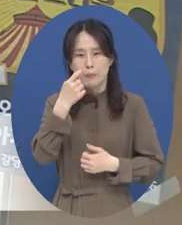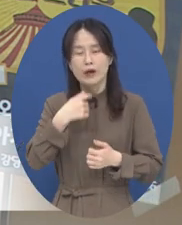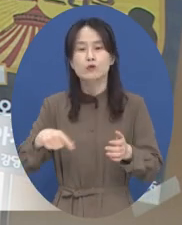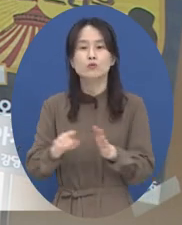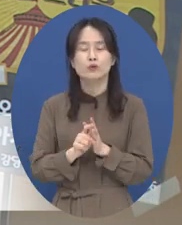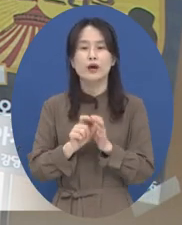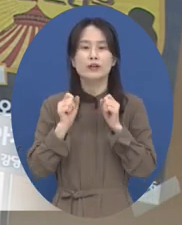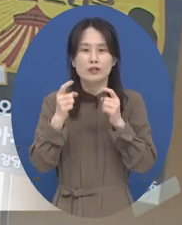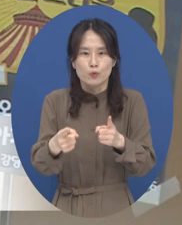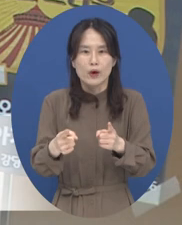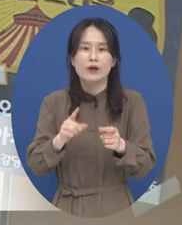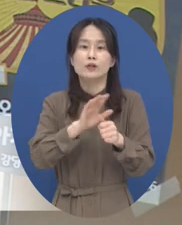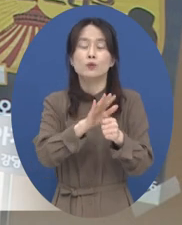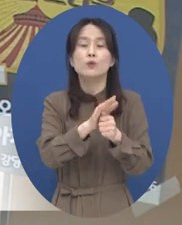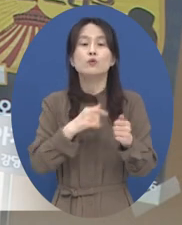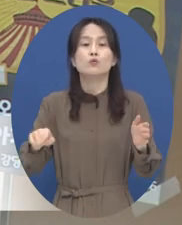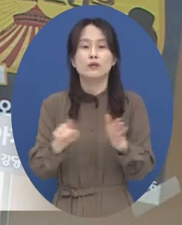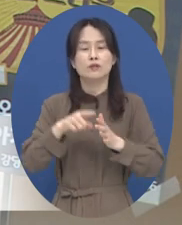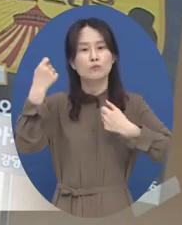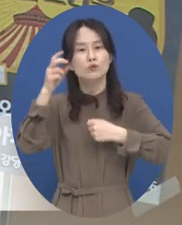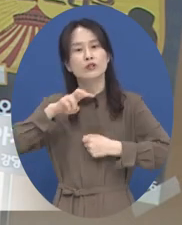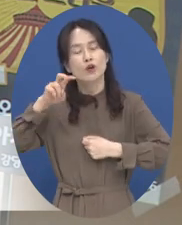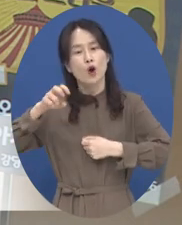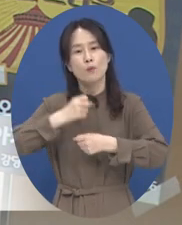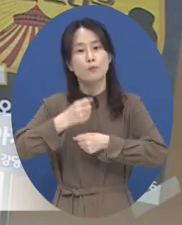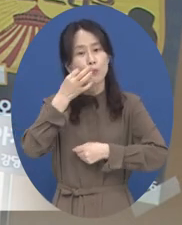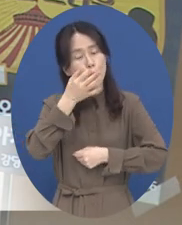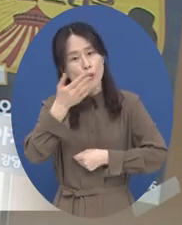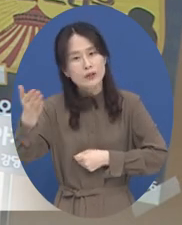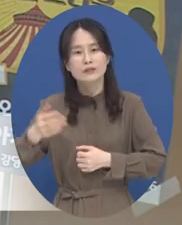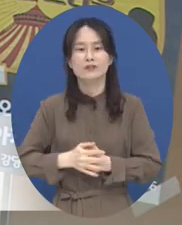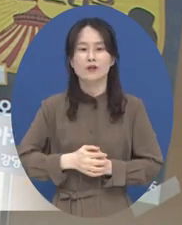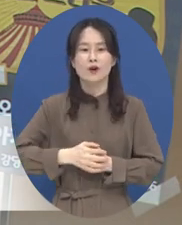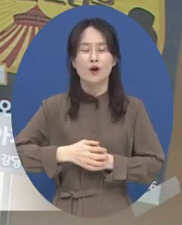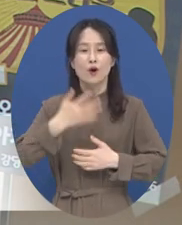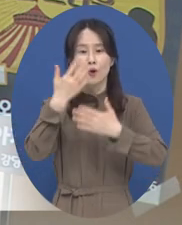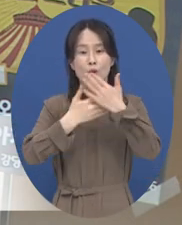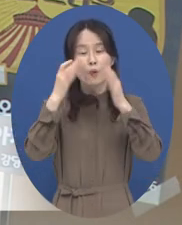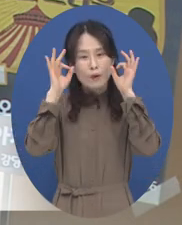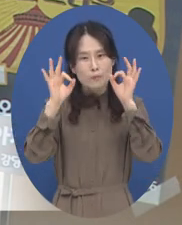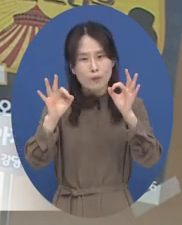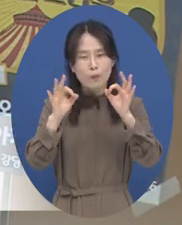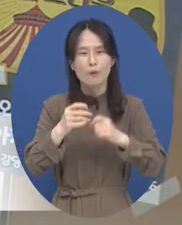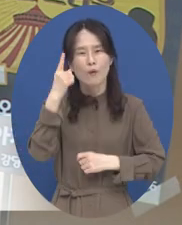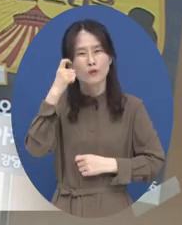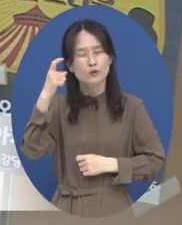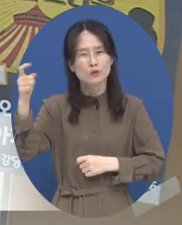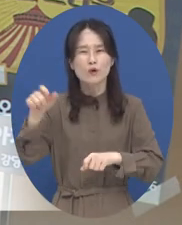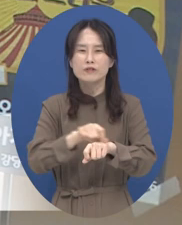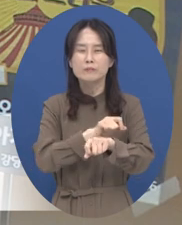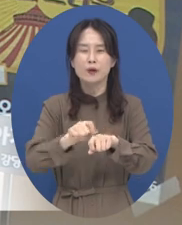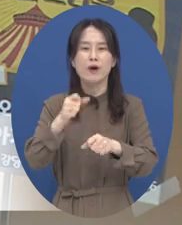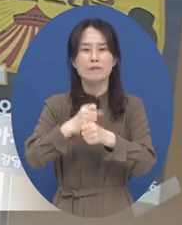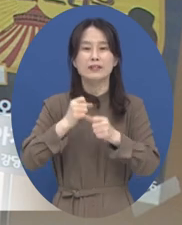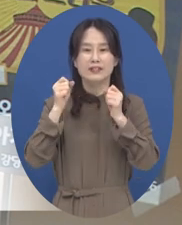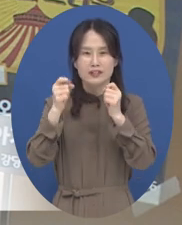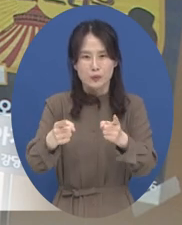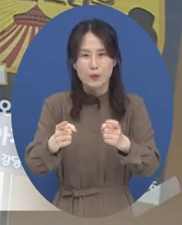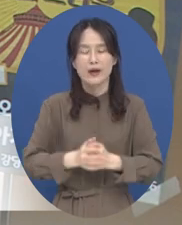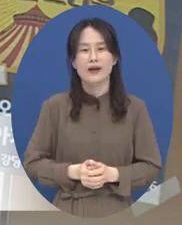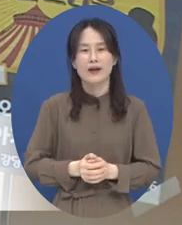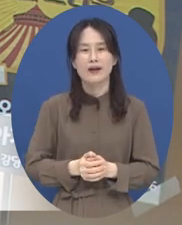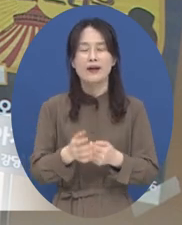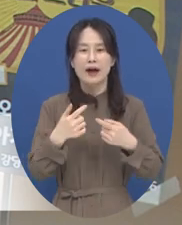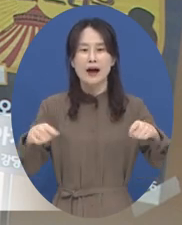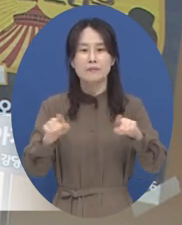찾아가는 영어 뮤지컬을 제작했습니다. 뮤지컬 상황에 빠져들어 영어를 익히고 특별한 추억까지 선사하는 시간입니다. 찾아가는 영어